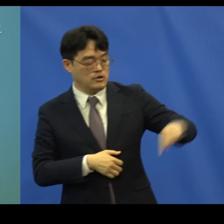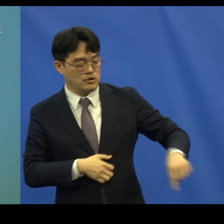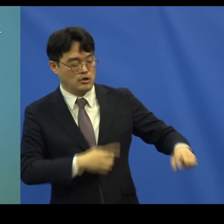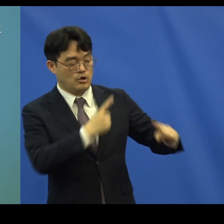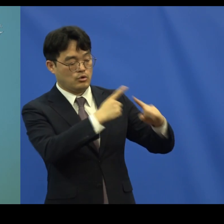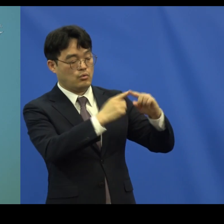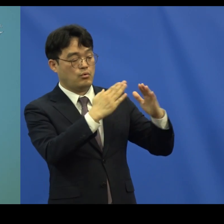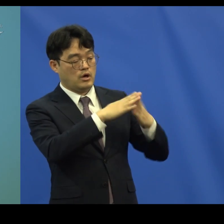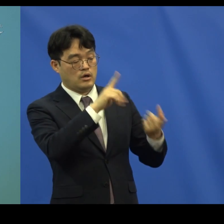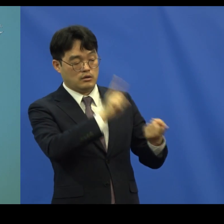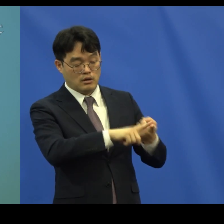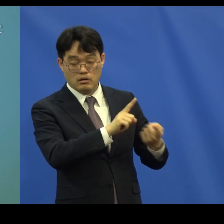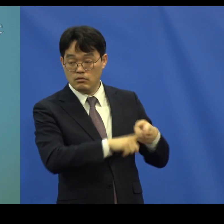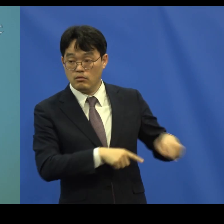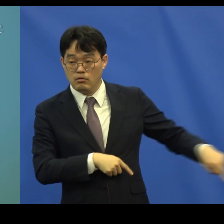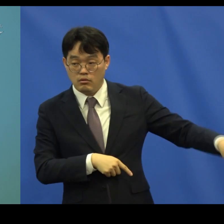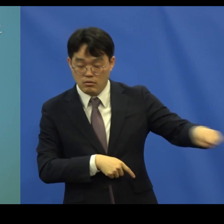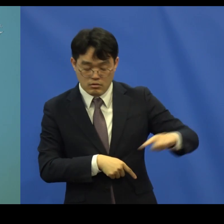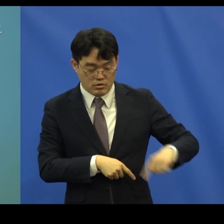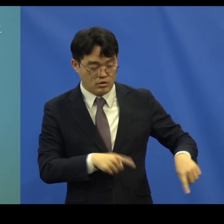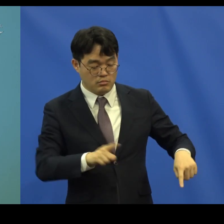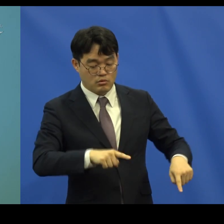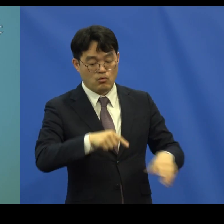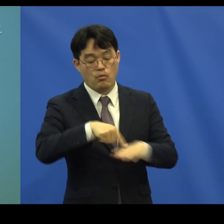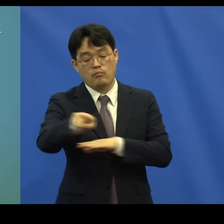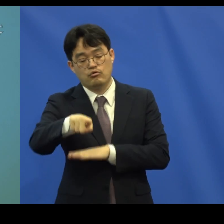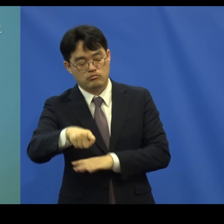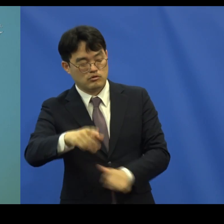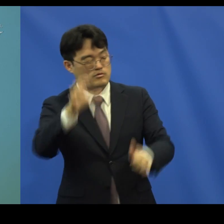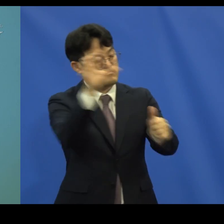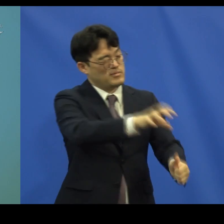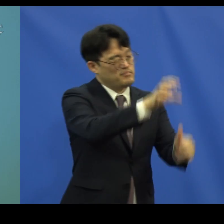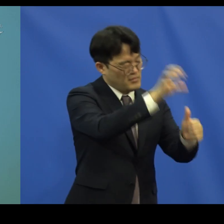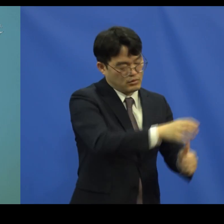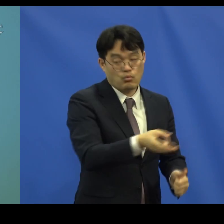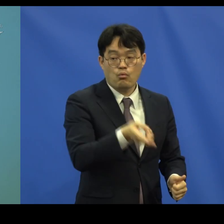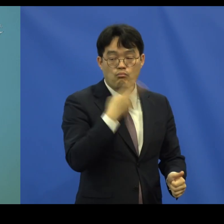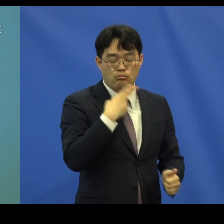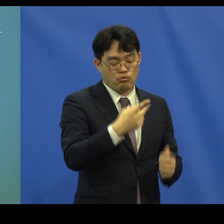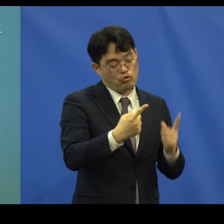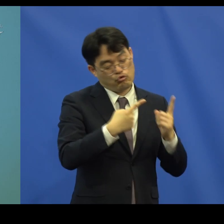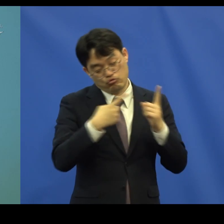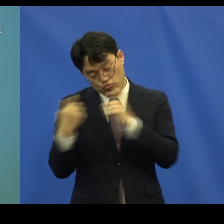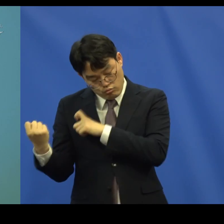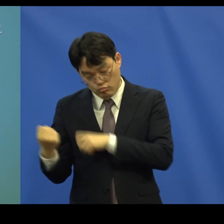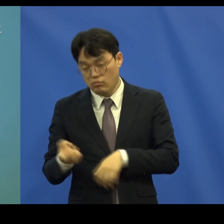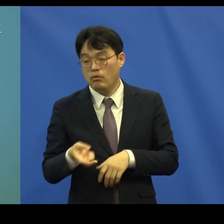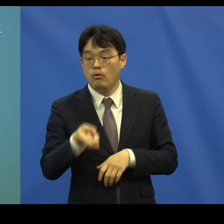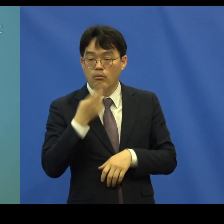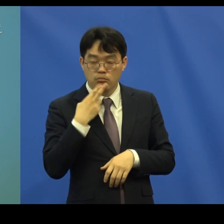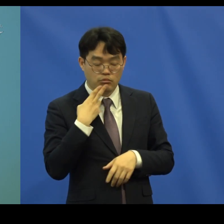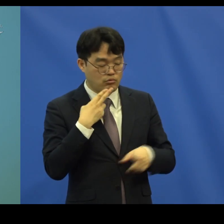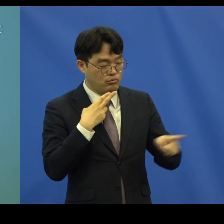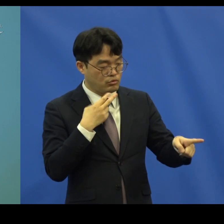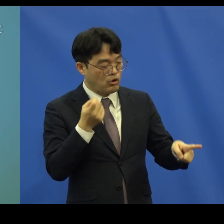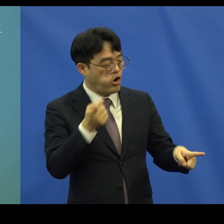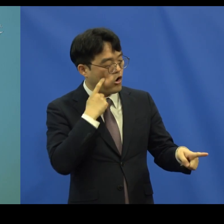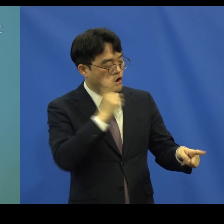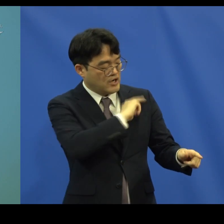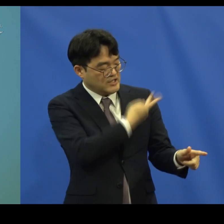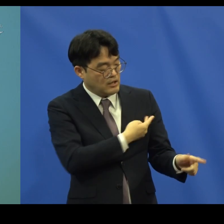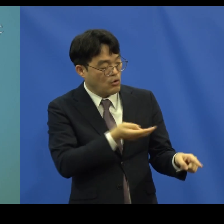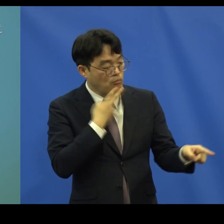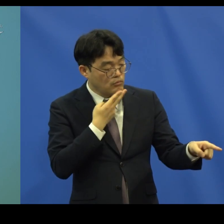교회에 비해서. 그리고 외부로부터의 핍박, 유혹에 대한 언급도 없어요. 그런데 왜 쇠퇴의 길을 걸었는가?